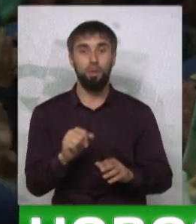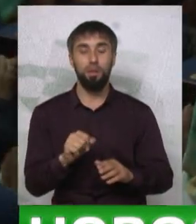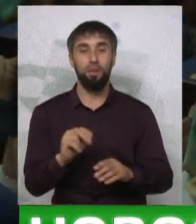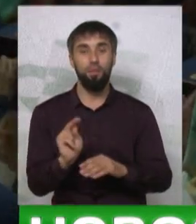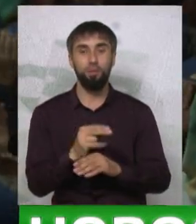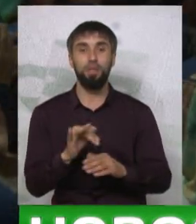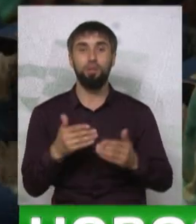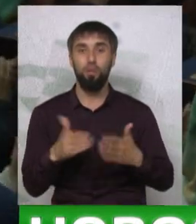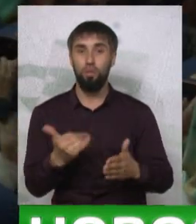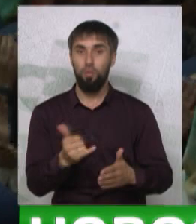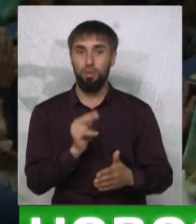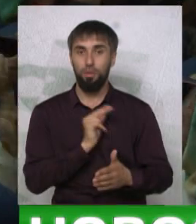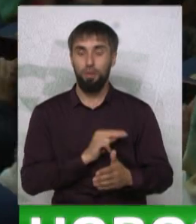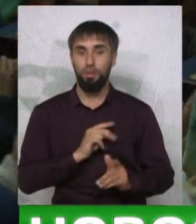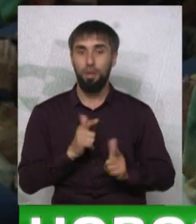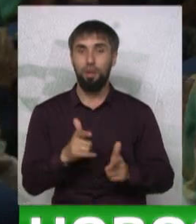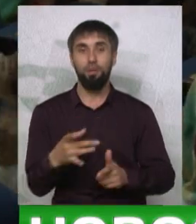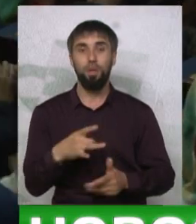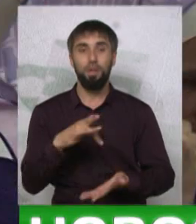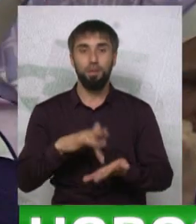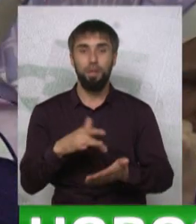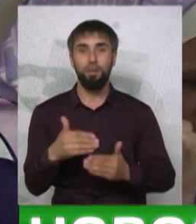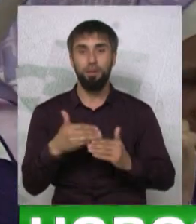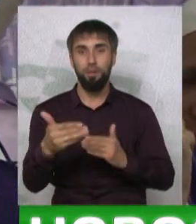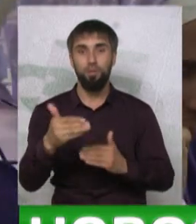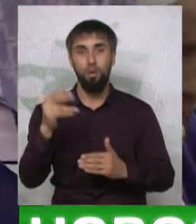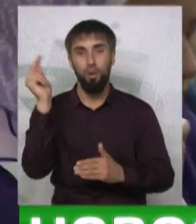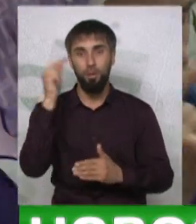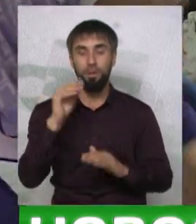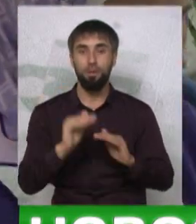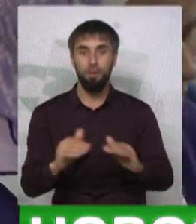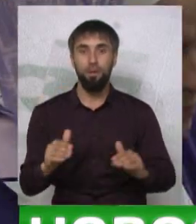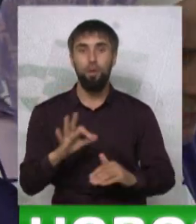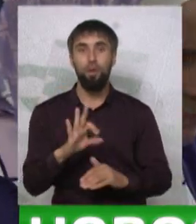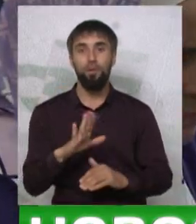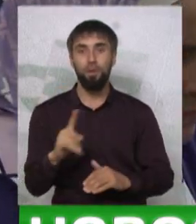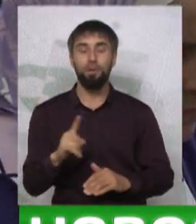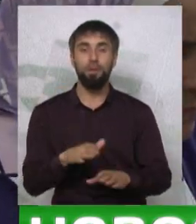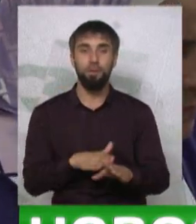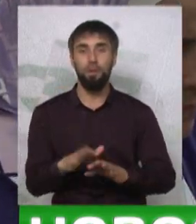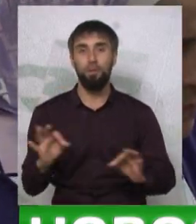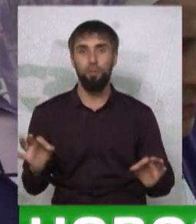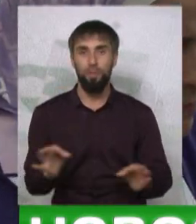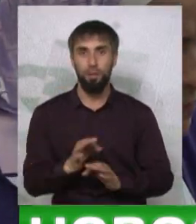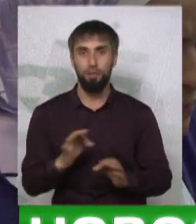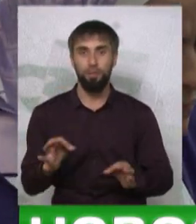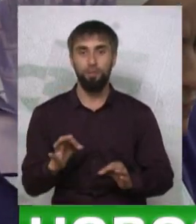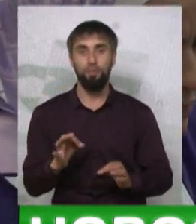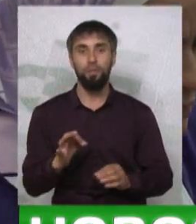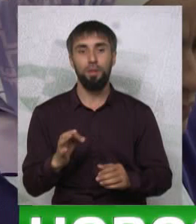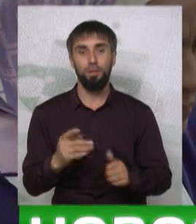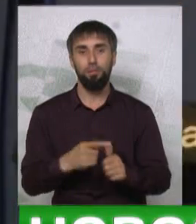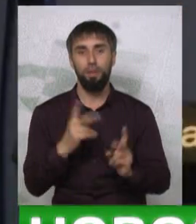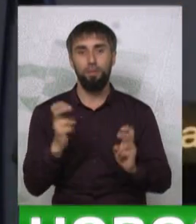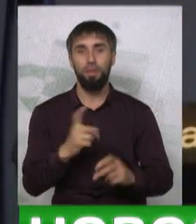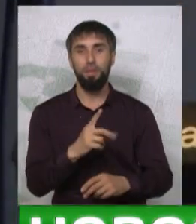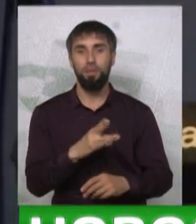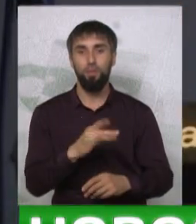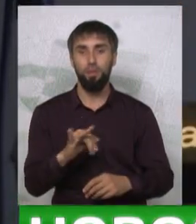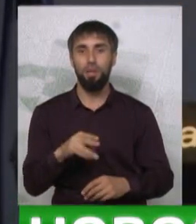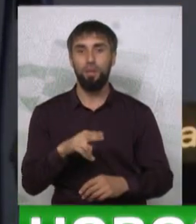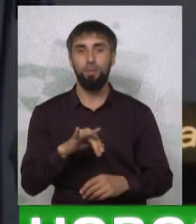и теперь сотрудница Республиканского центра дистанционного обучения детей с ОВЗ исполняет песню «Звуки пианино».